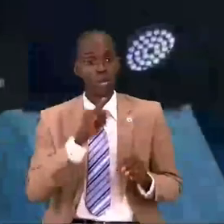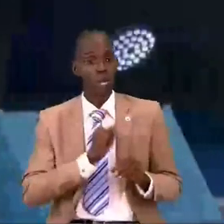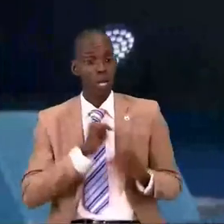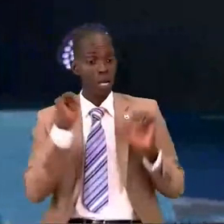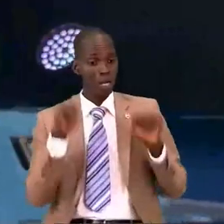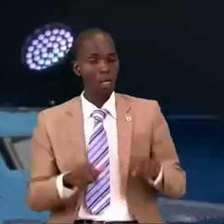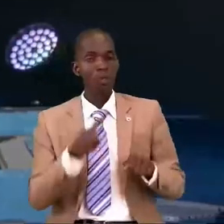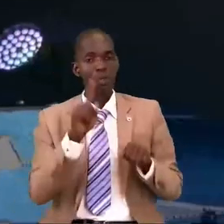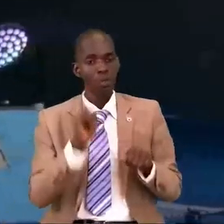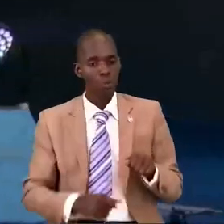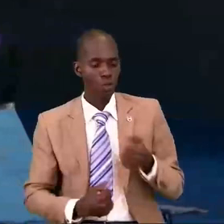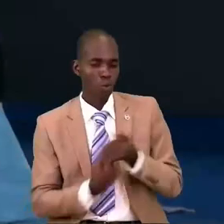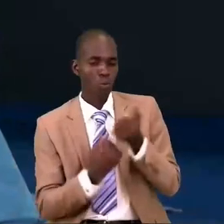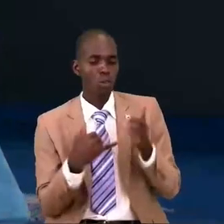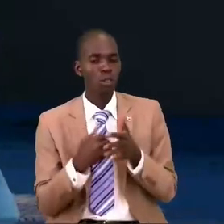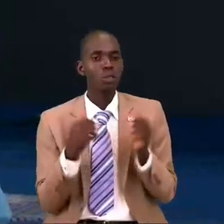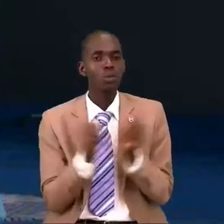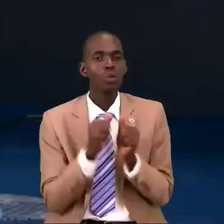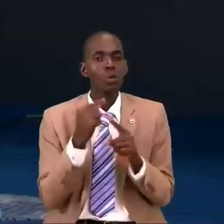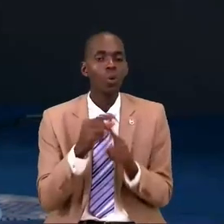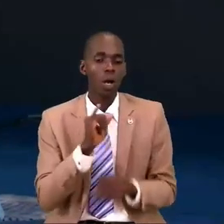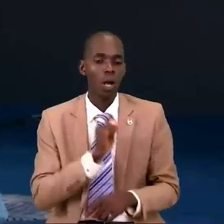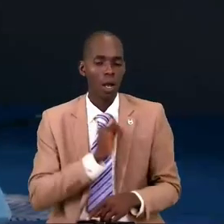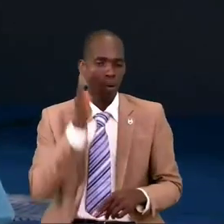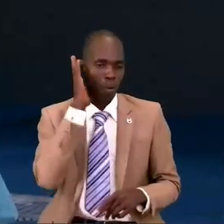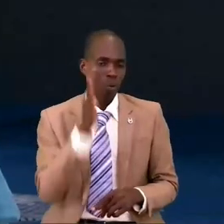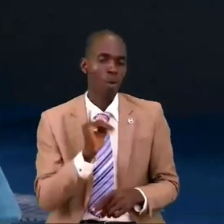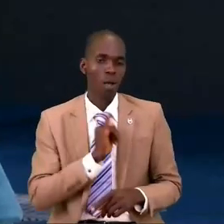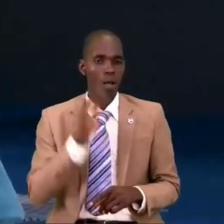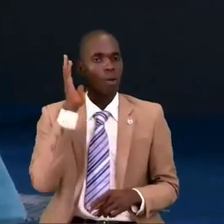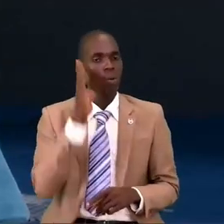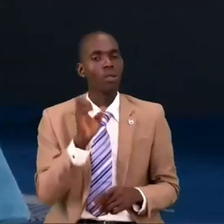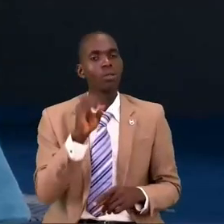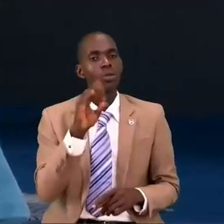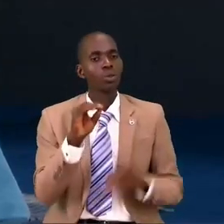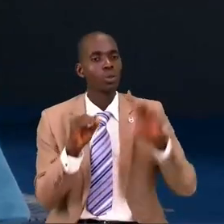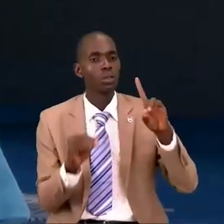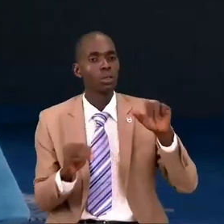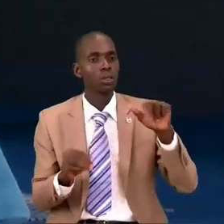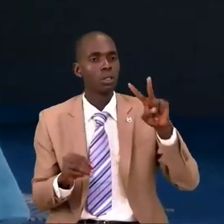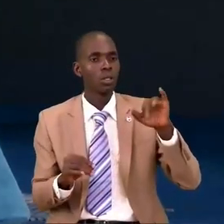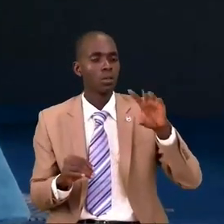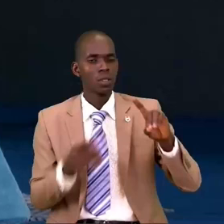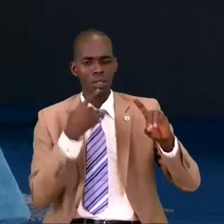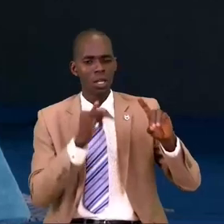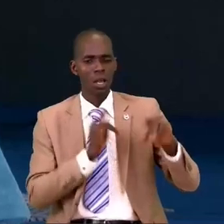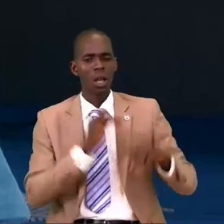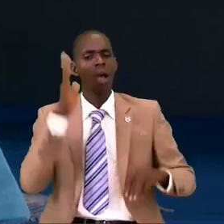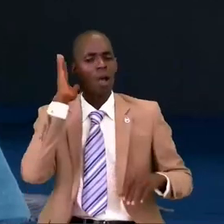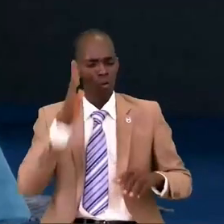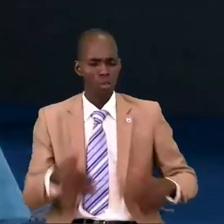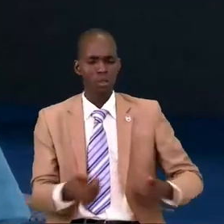dit, je le ferai, je ferai face à l'homme. Saül a dit, maintenant, si tu veux le